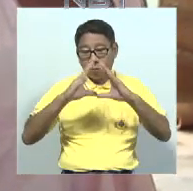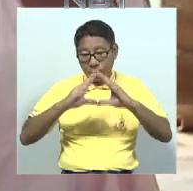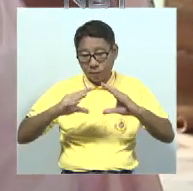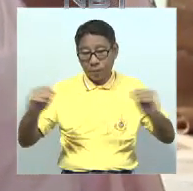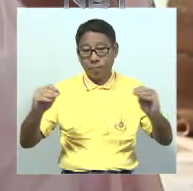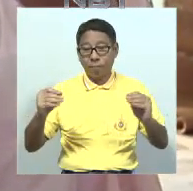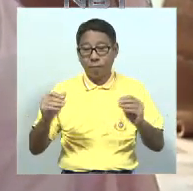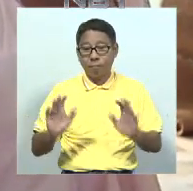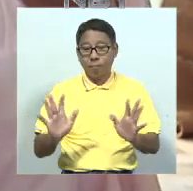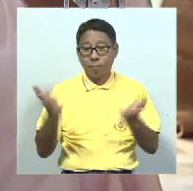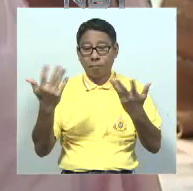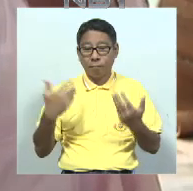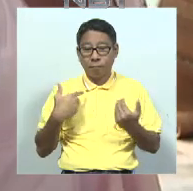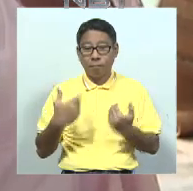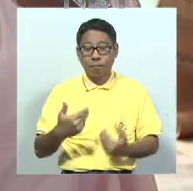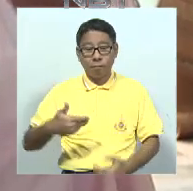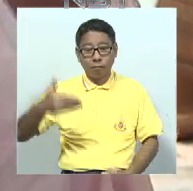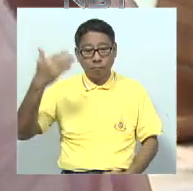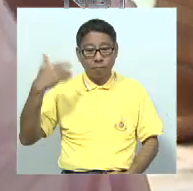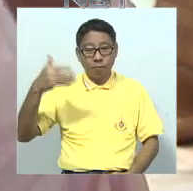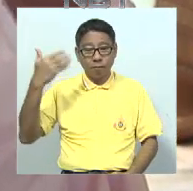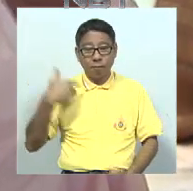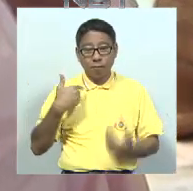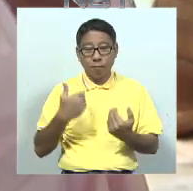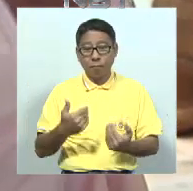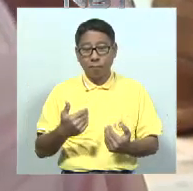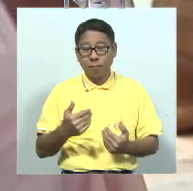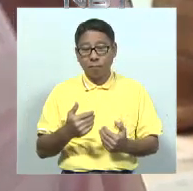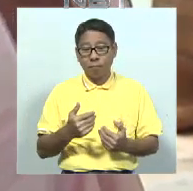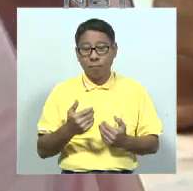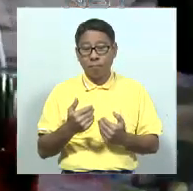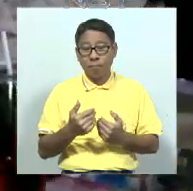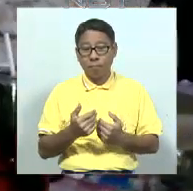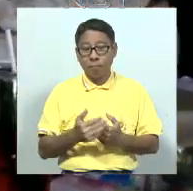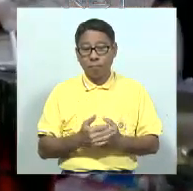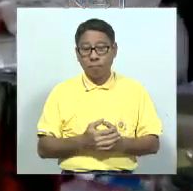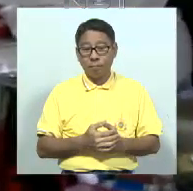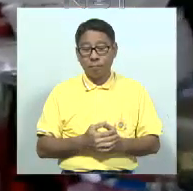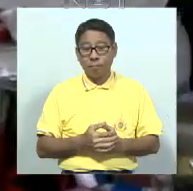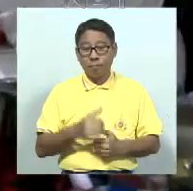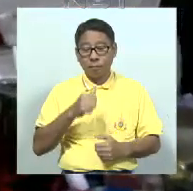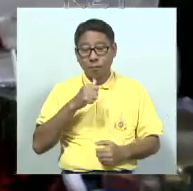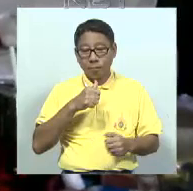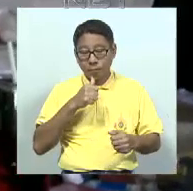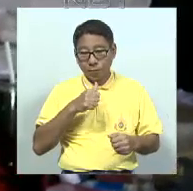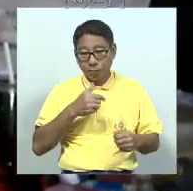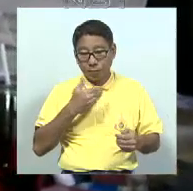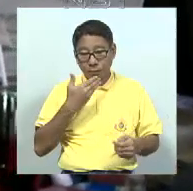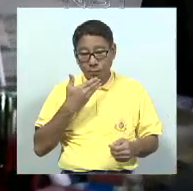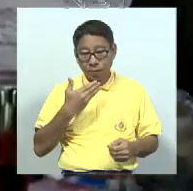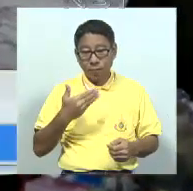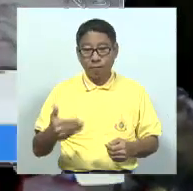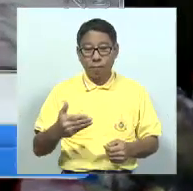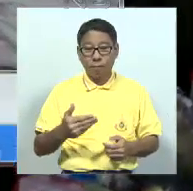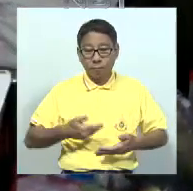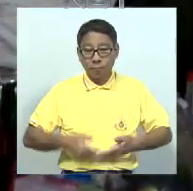ด สมัยก่อน เราก็ไม่รู้จะติดตามไปยังไง อายุมาตั้งแต่เกิดอ